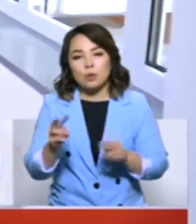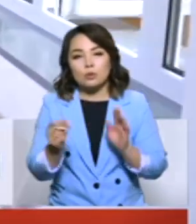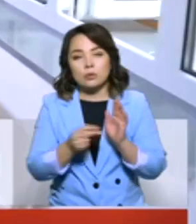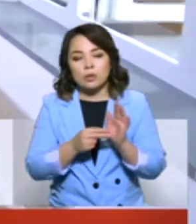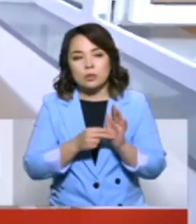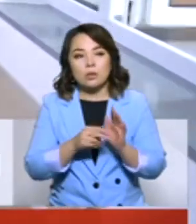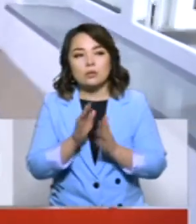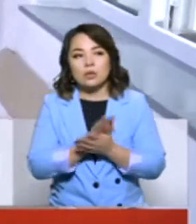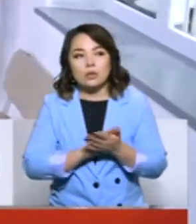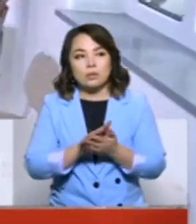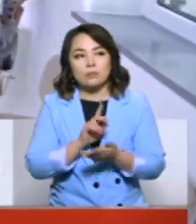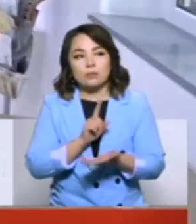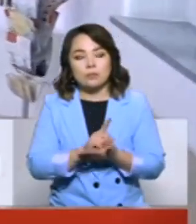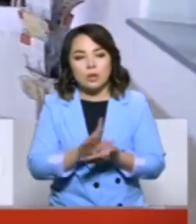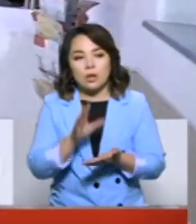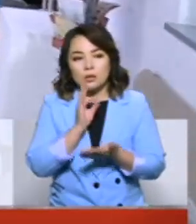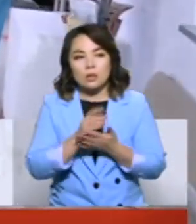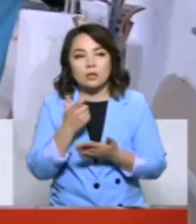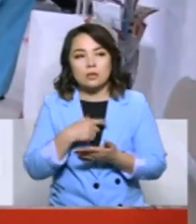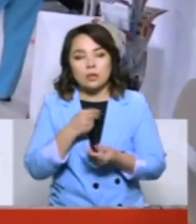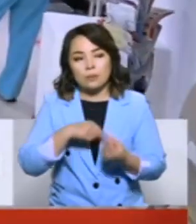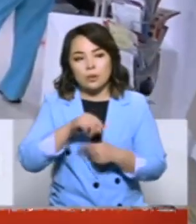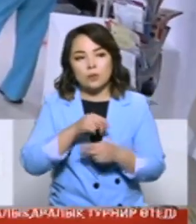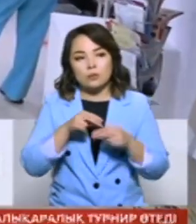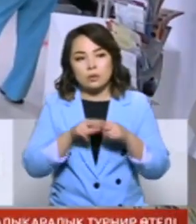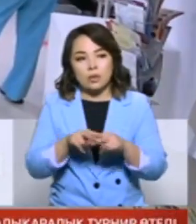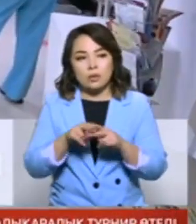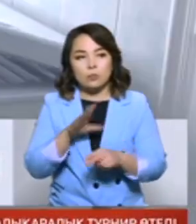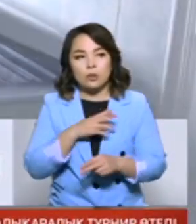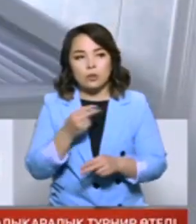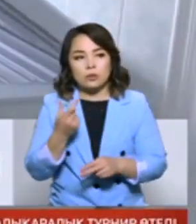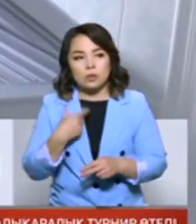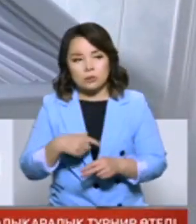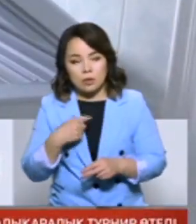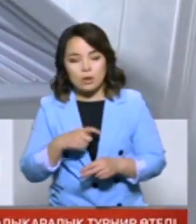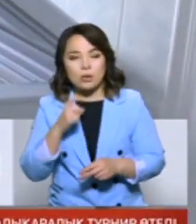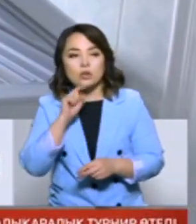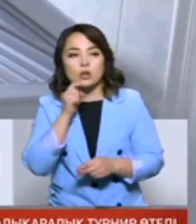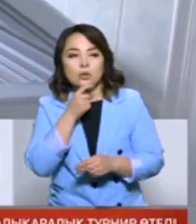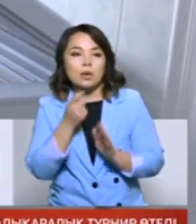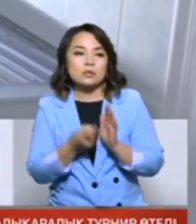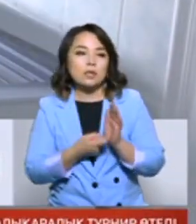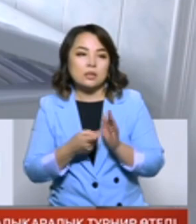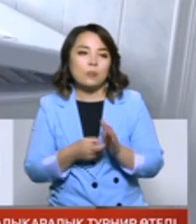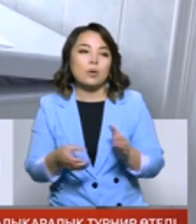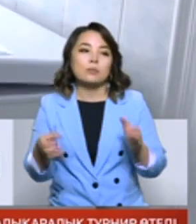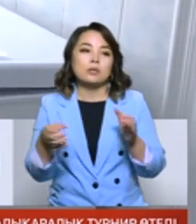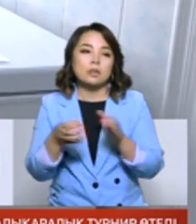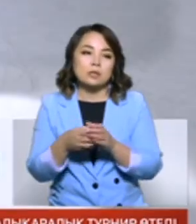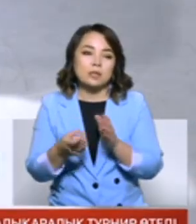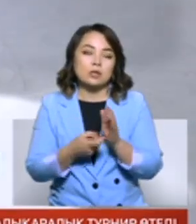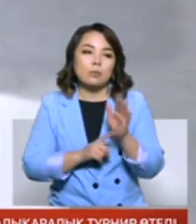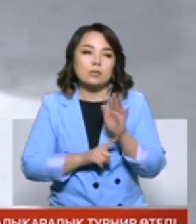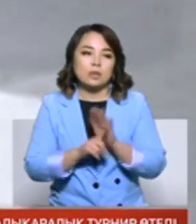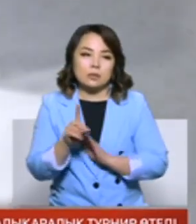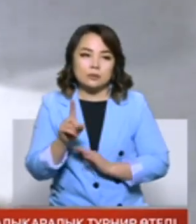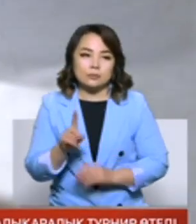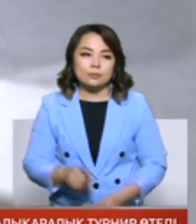теңгені ешбір негізсіз өзінің жеке кәсіпкерлік шотына аударып алған. Қазір экономикалық тергеу департаменті тергеуді